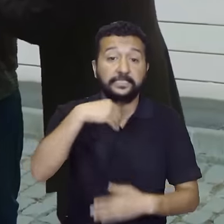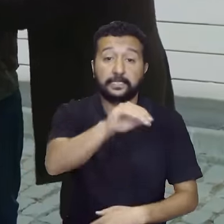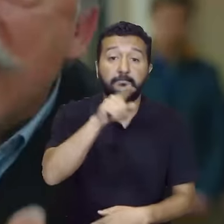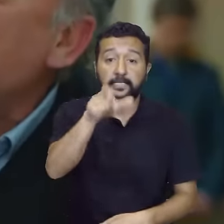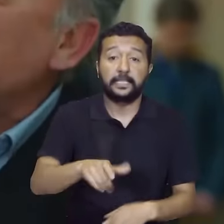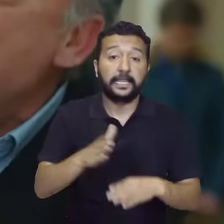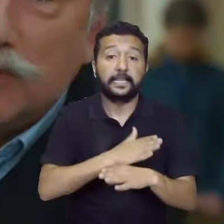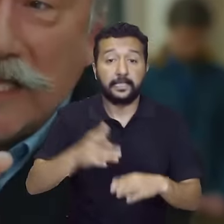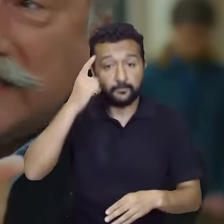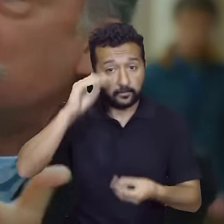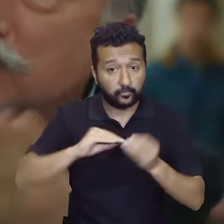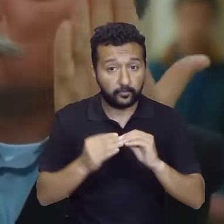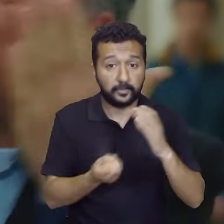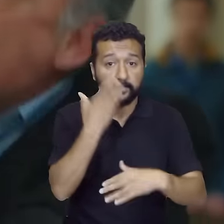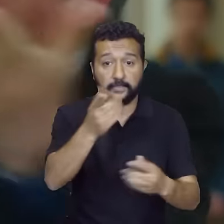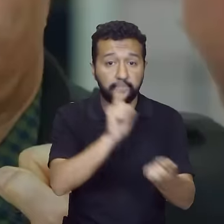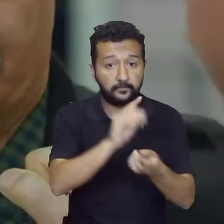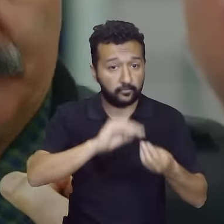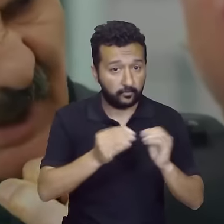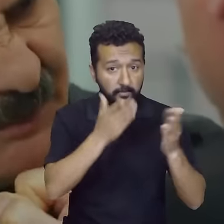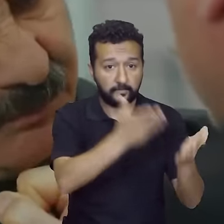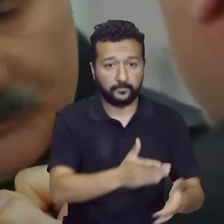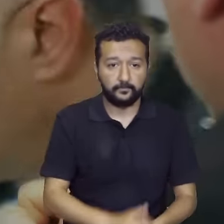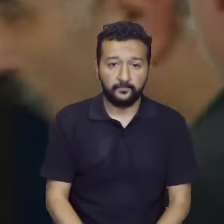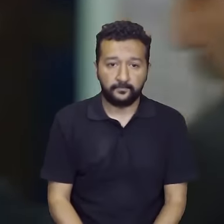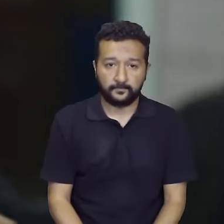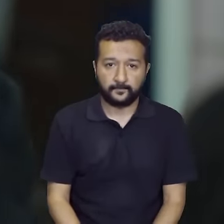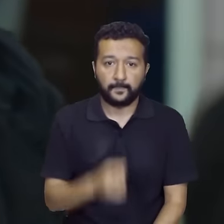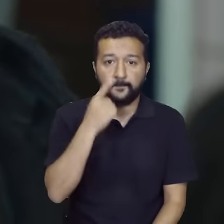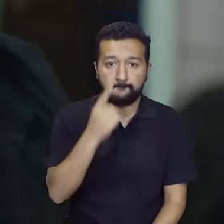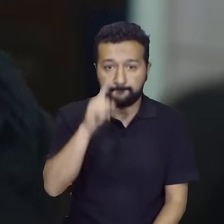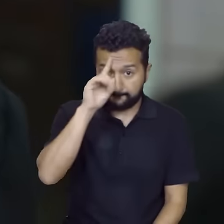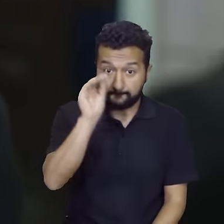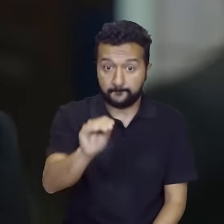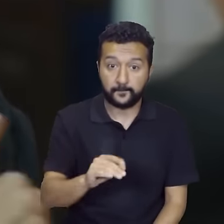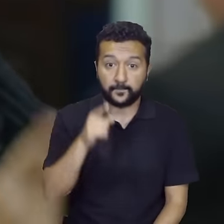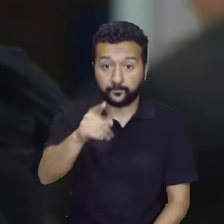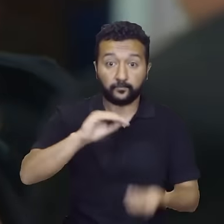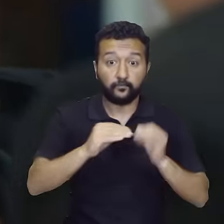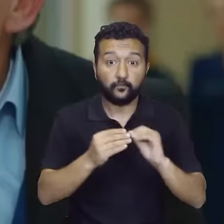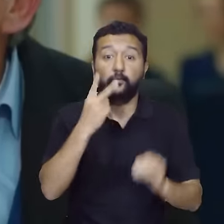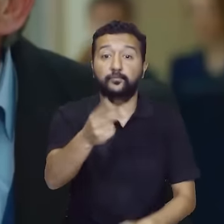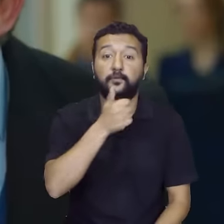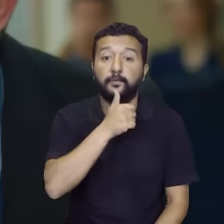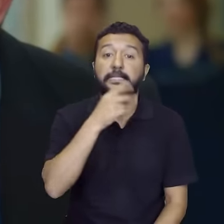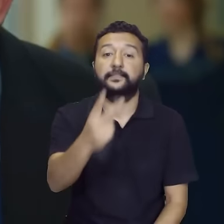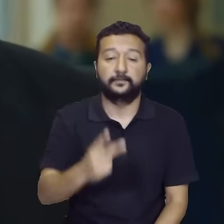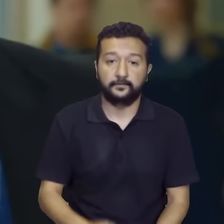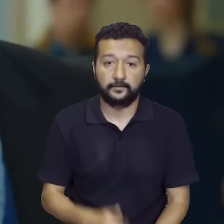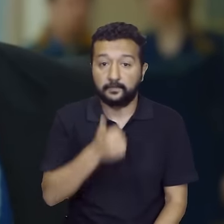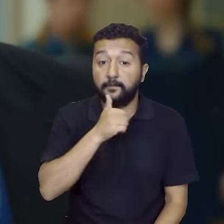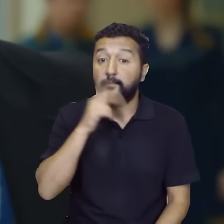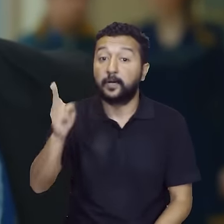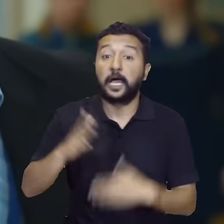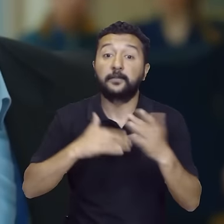satmaya? Niye başıma musallat ediyorsun bu belayı? Şener aradan çıkardı. Bana bak! Berat senin babandır.